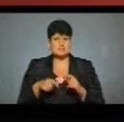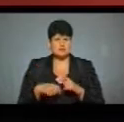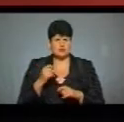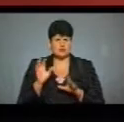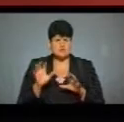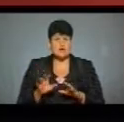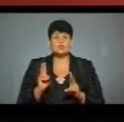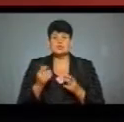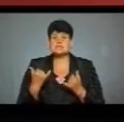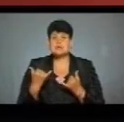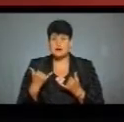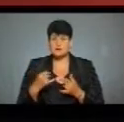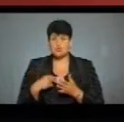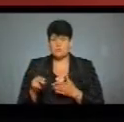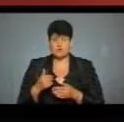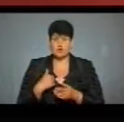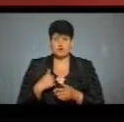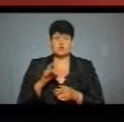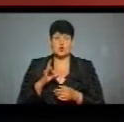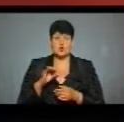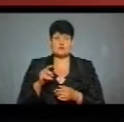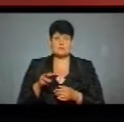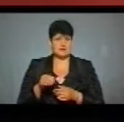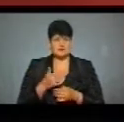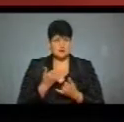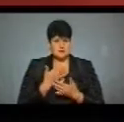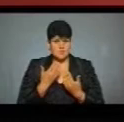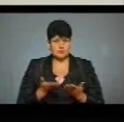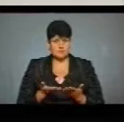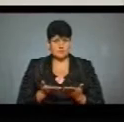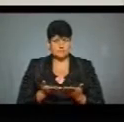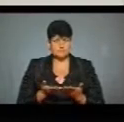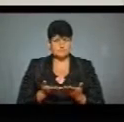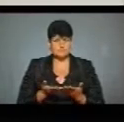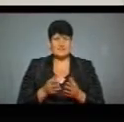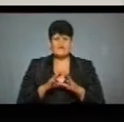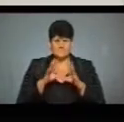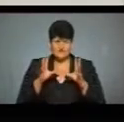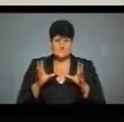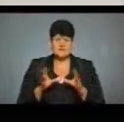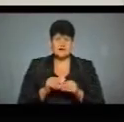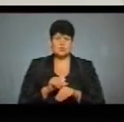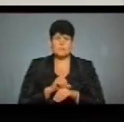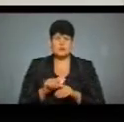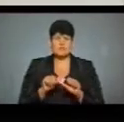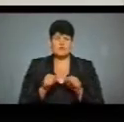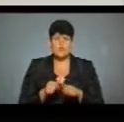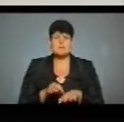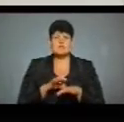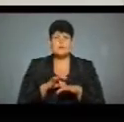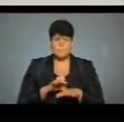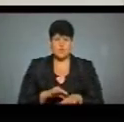хто зараз купив за кордоном і хоче розмитнити, чи вже немає такої тенденції? В загальному митне оформлення проводиться